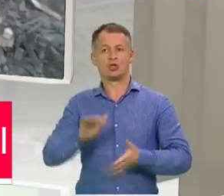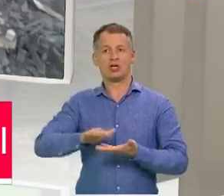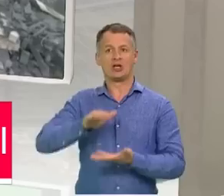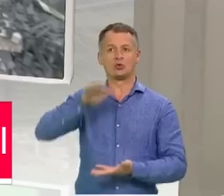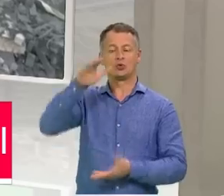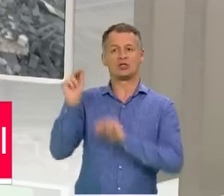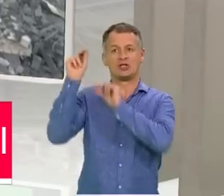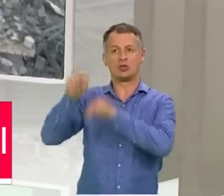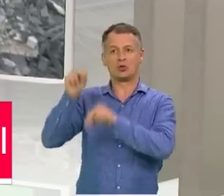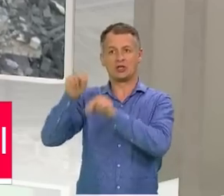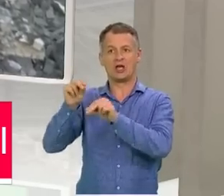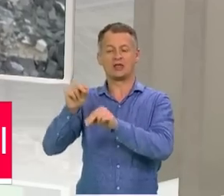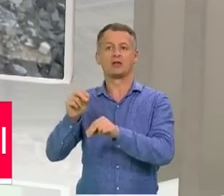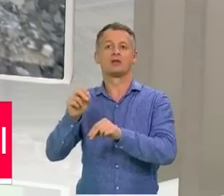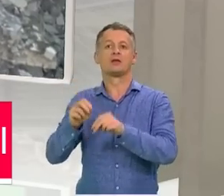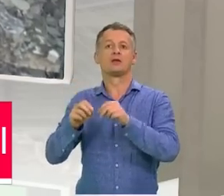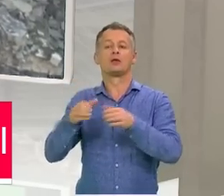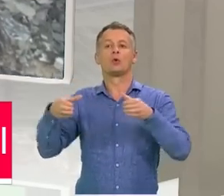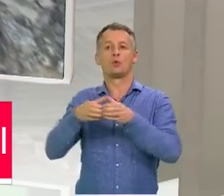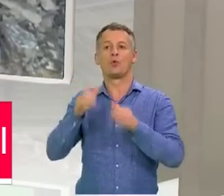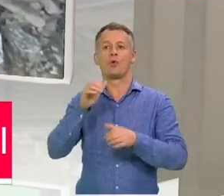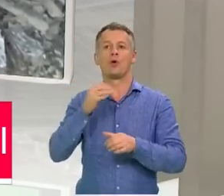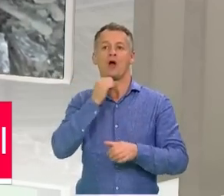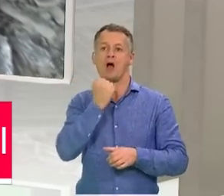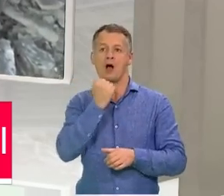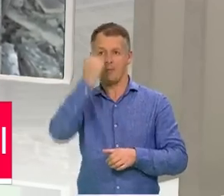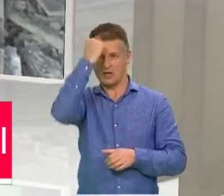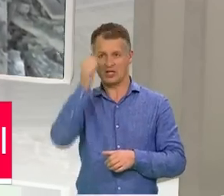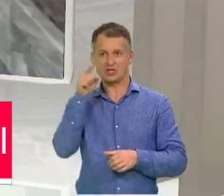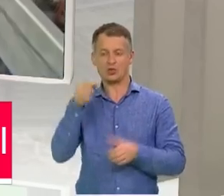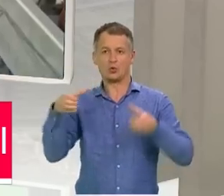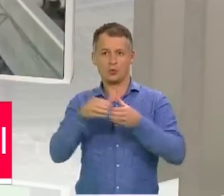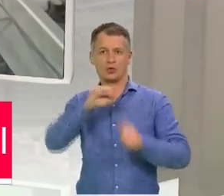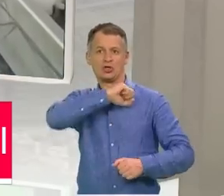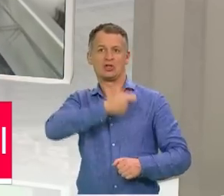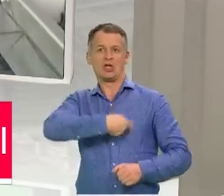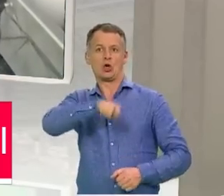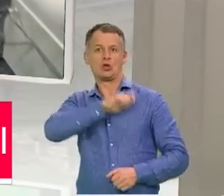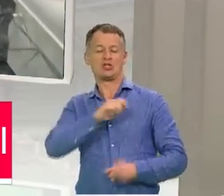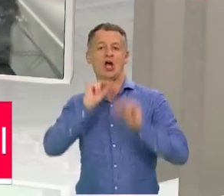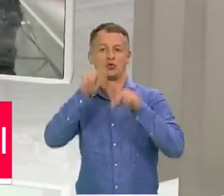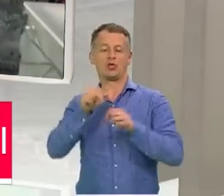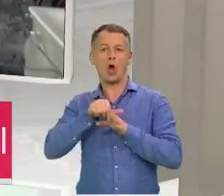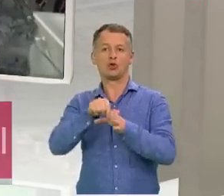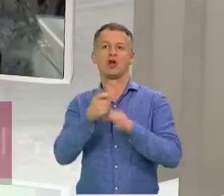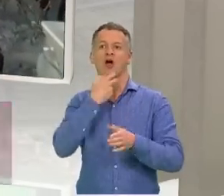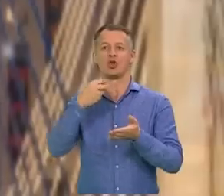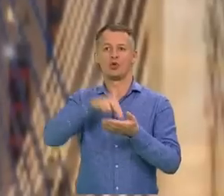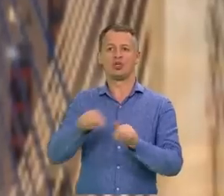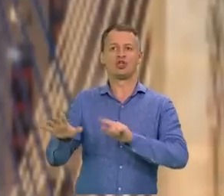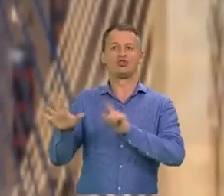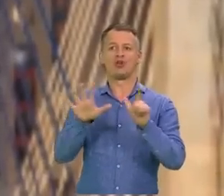și îndoctrinat au fost de către Hamas, căci această grupare teroristă a ajuns la conducere în 2007.